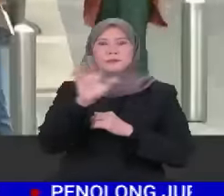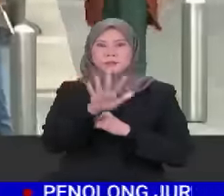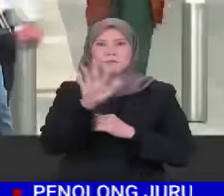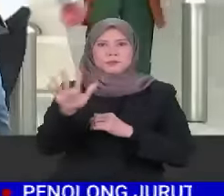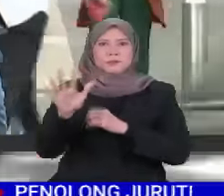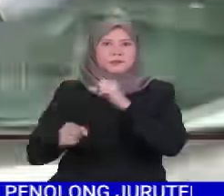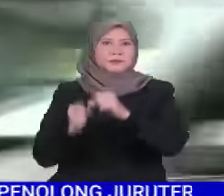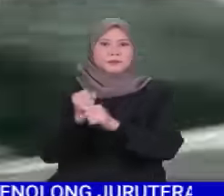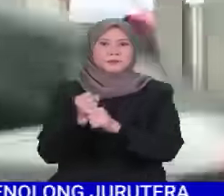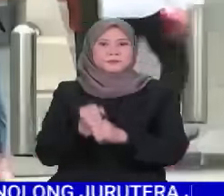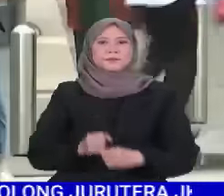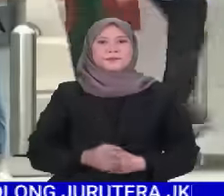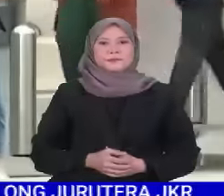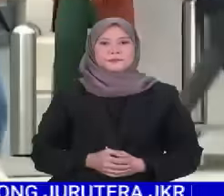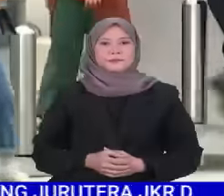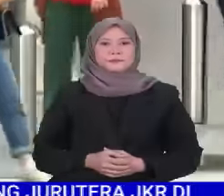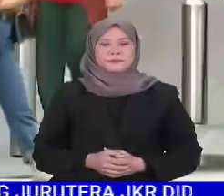tahun